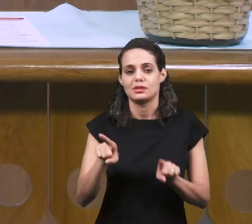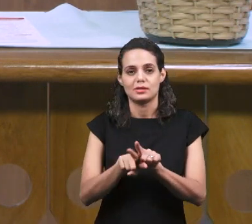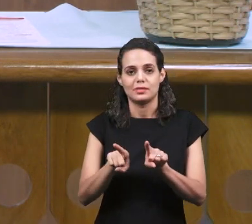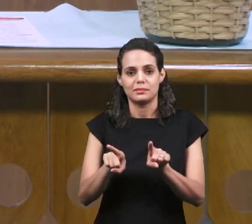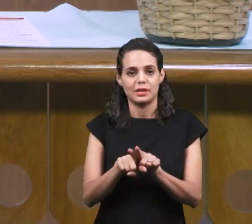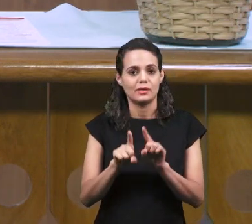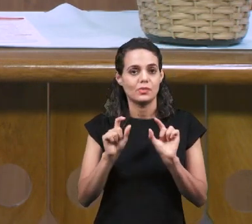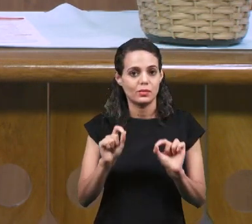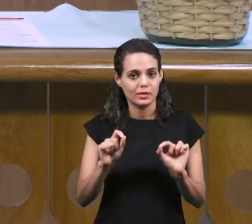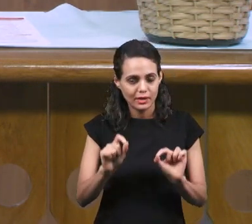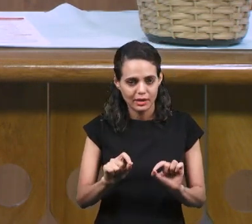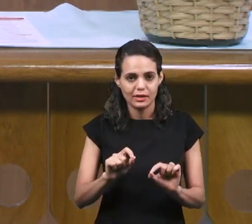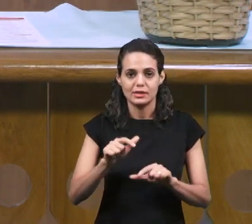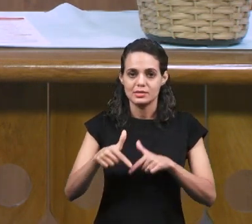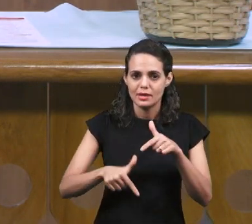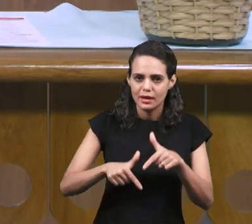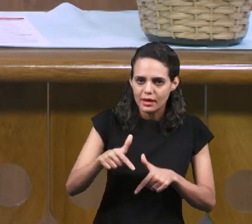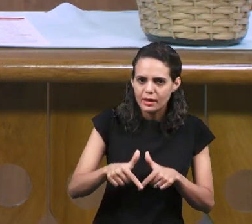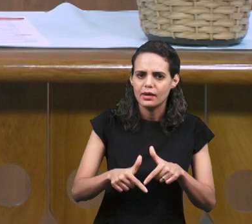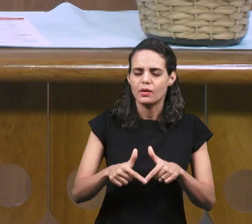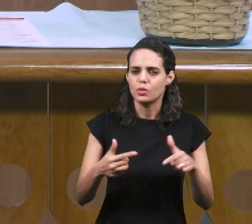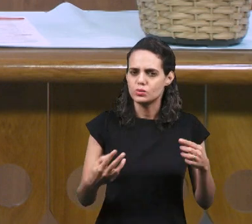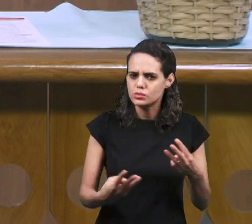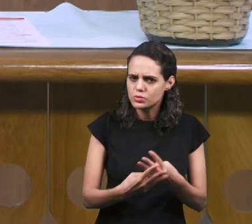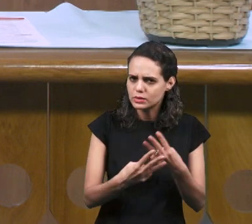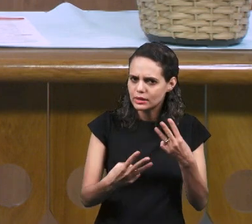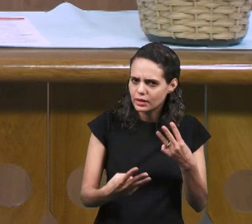Israël, les Juifs, le judaïsme.